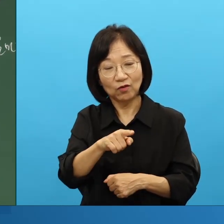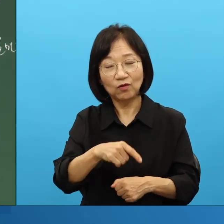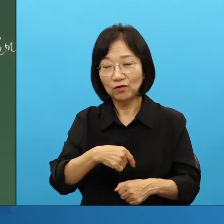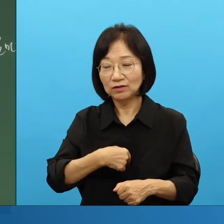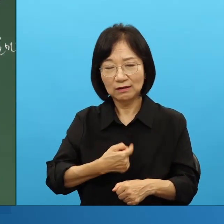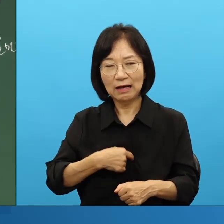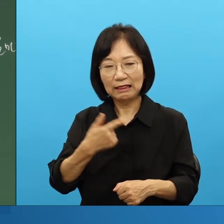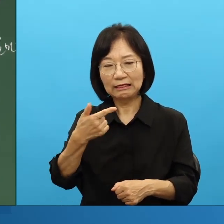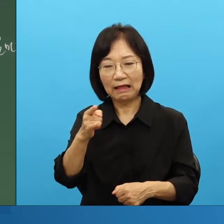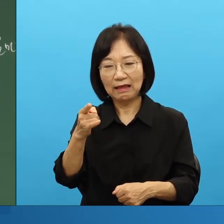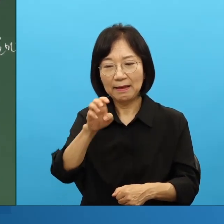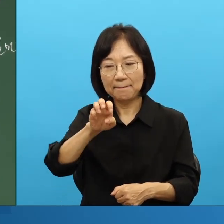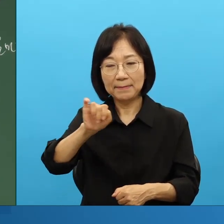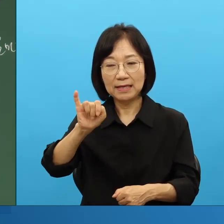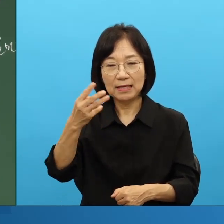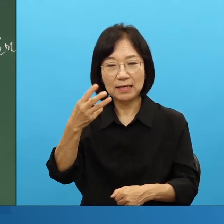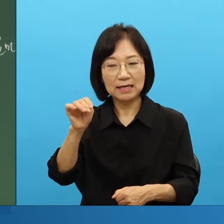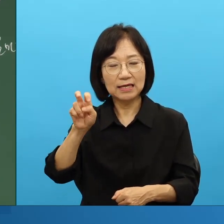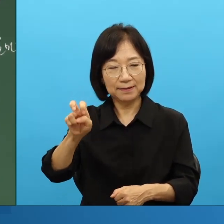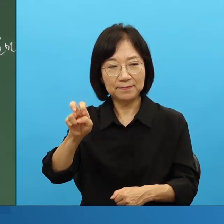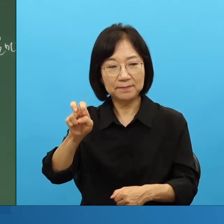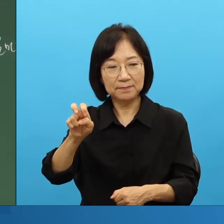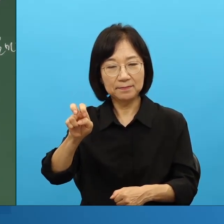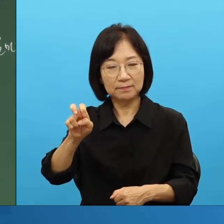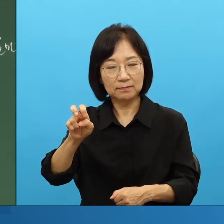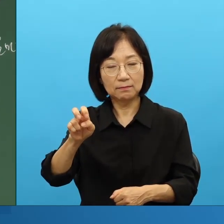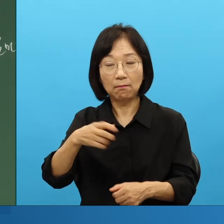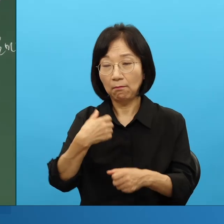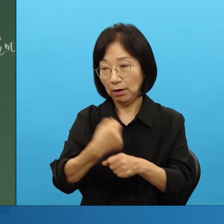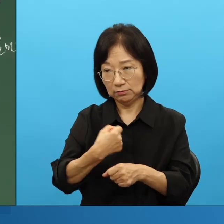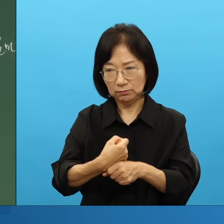그래 정신병이 자꾸 생기는 거예요.